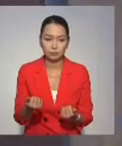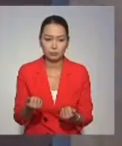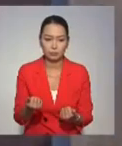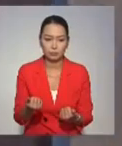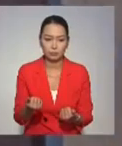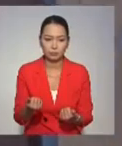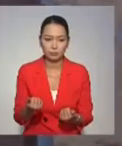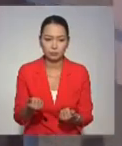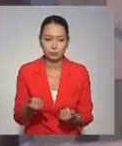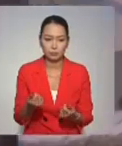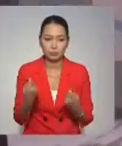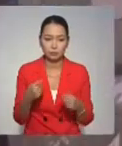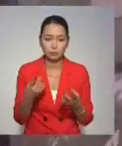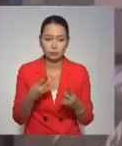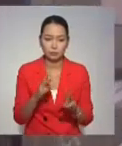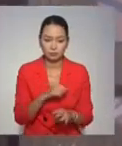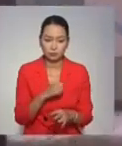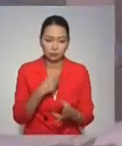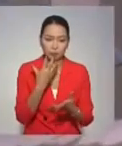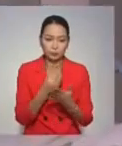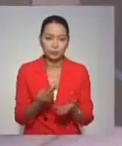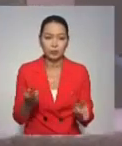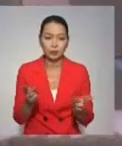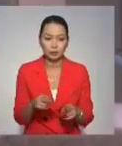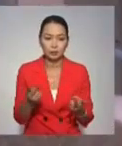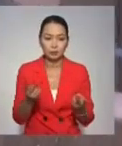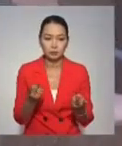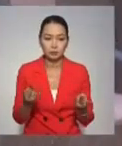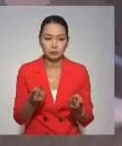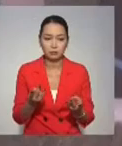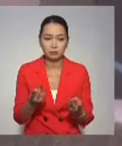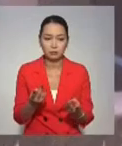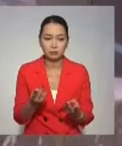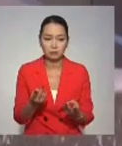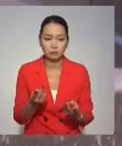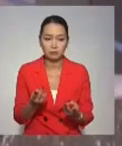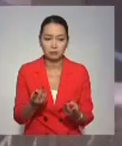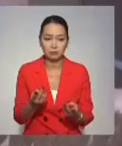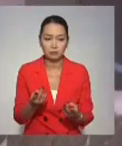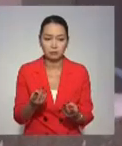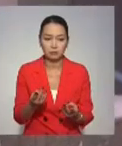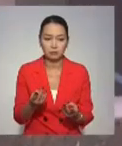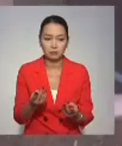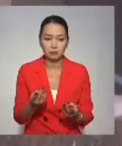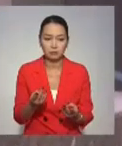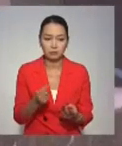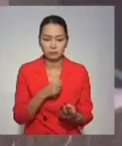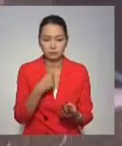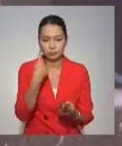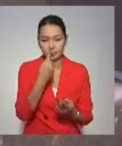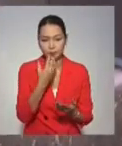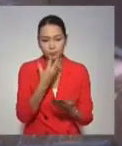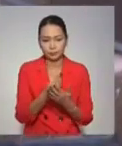Эй, сатпа! Өзің өтсесе яғы. Болмайды ғой. Кетін сосын. Сен сосын.